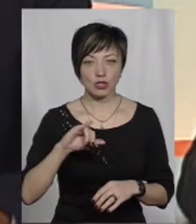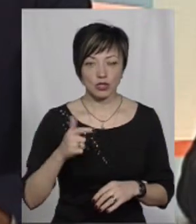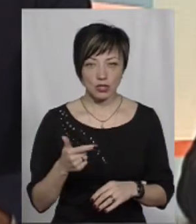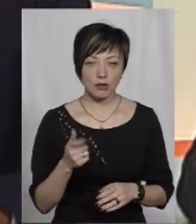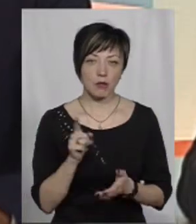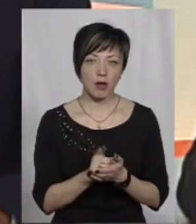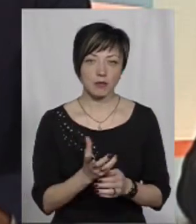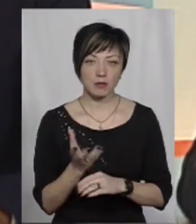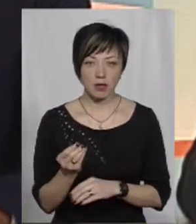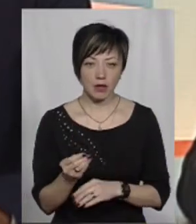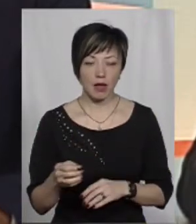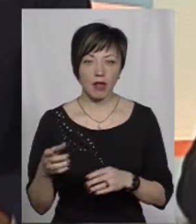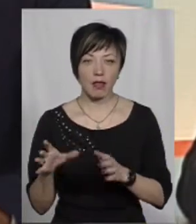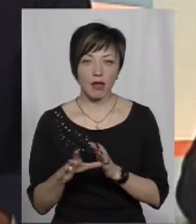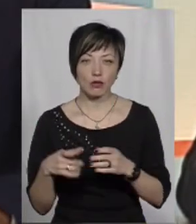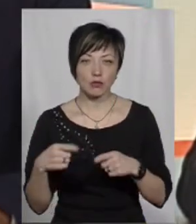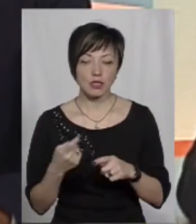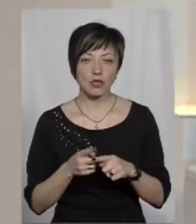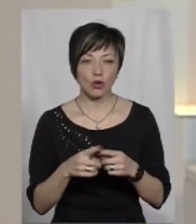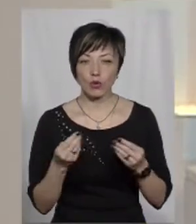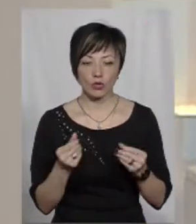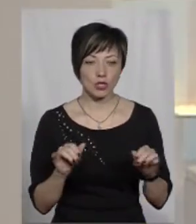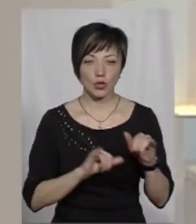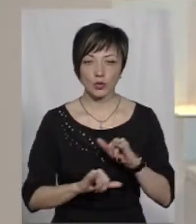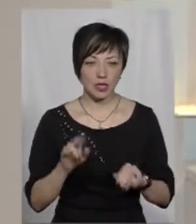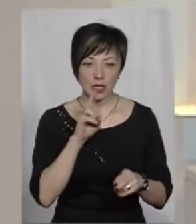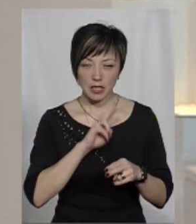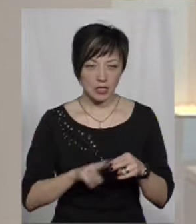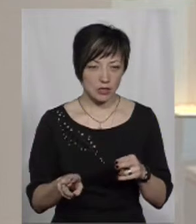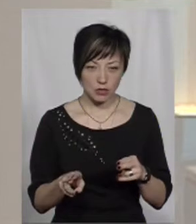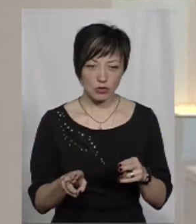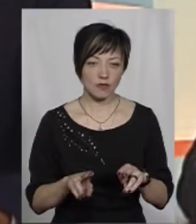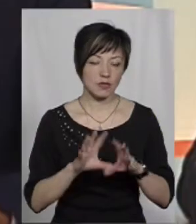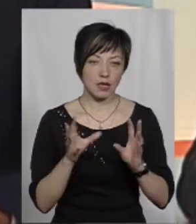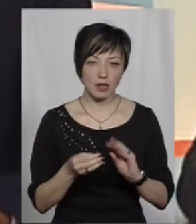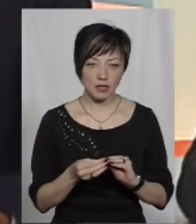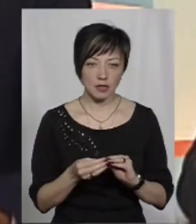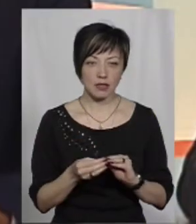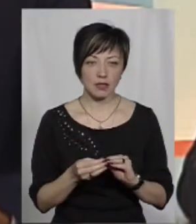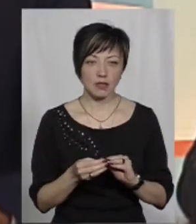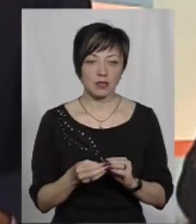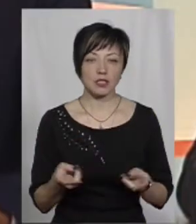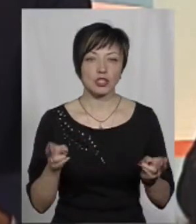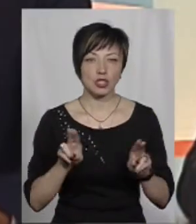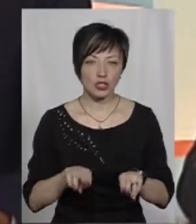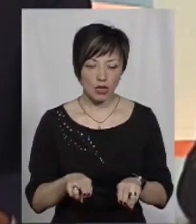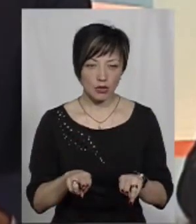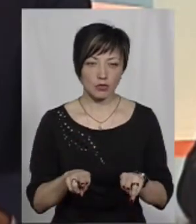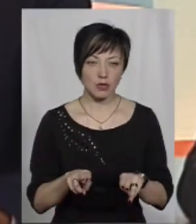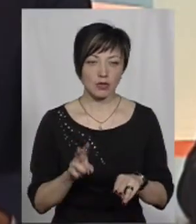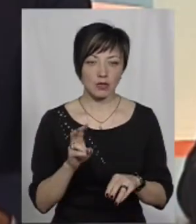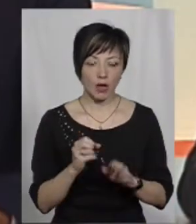січні, і мала б заплатити на Хмельницький енергозбут, ці гроші нікуди не дінуться взагалі. Вони залишаються